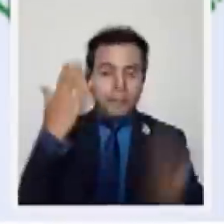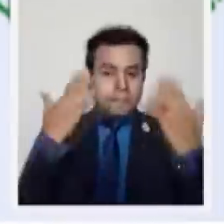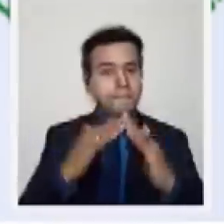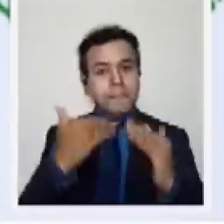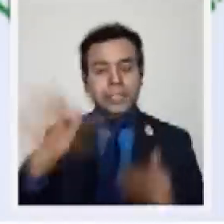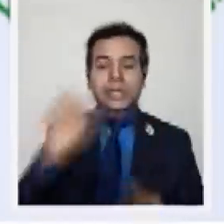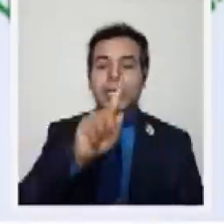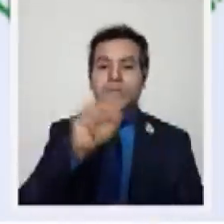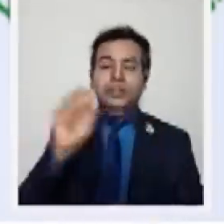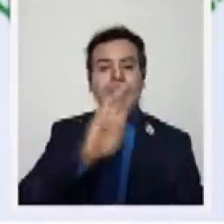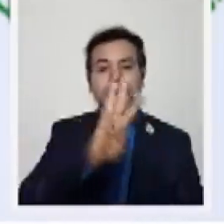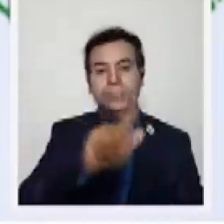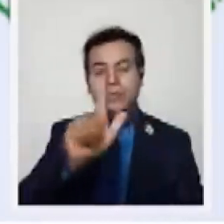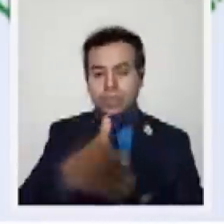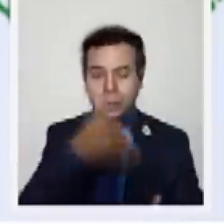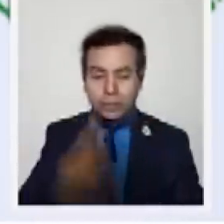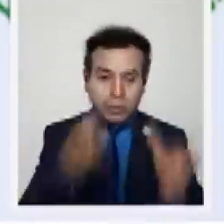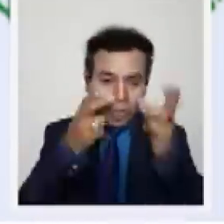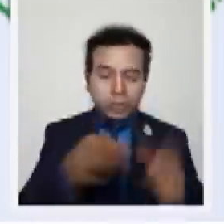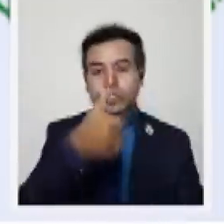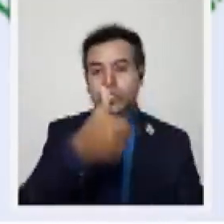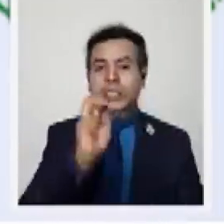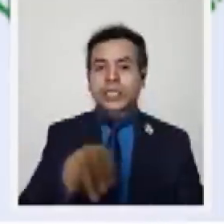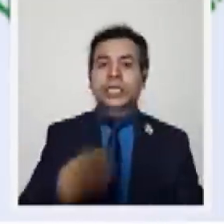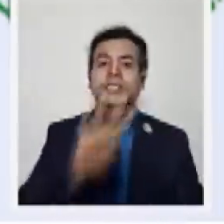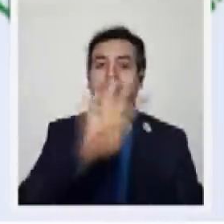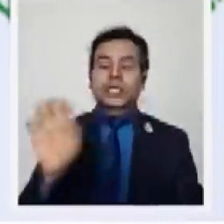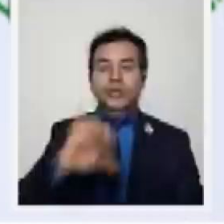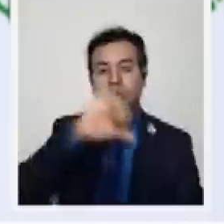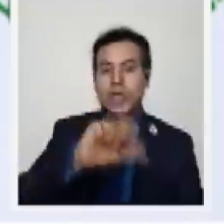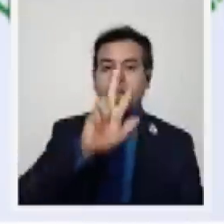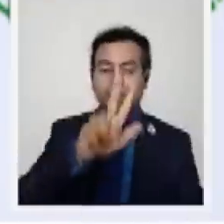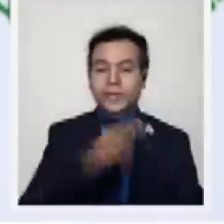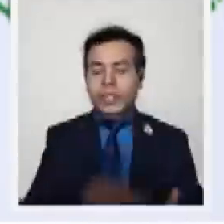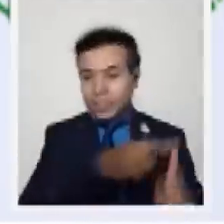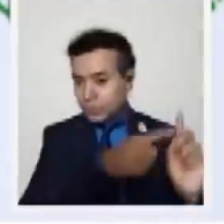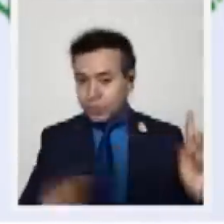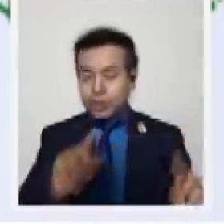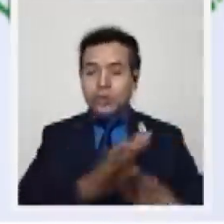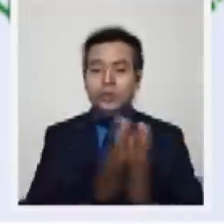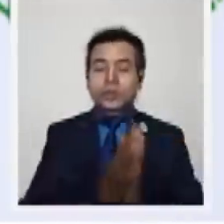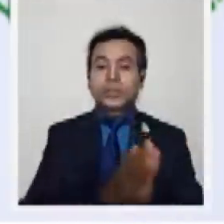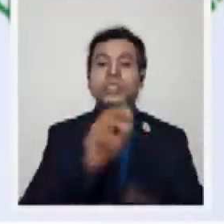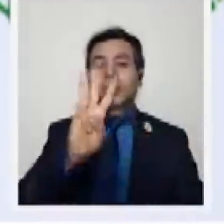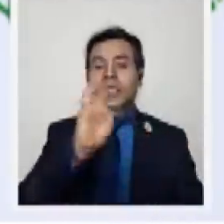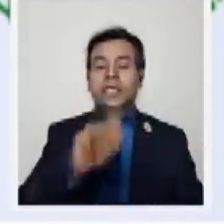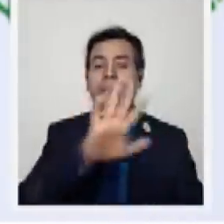24 ঘন্টা আইসোলেশনে 395 জন, আইসোলেশন থেকে ছাড় পেয়েছেন 137 জন, বর্তমানে আইসোলেশনে আছেন